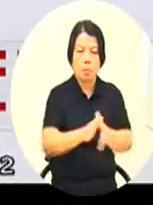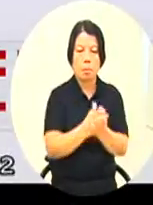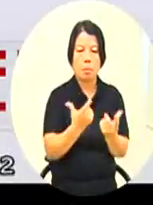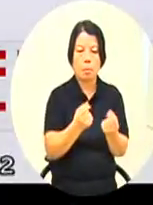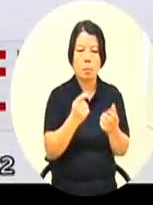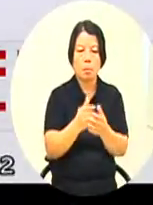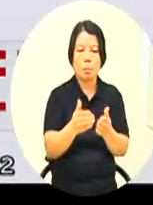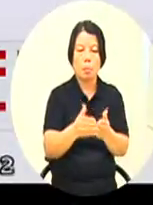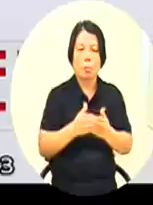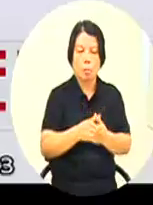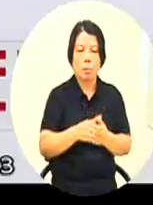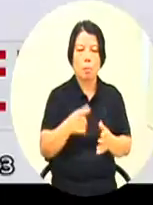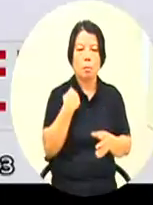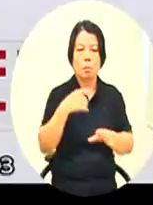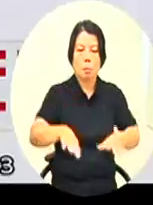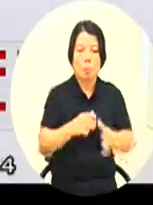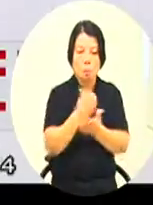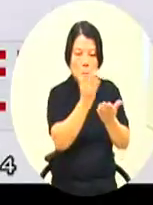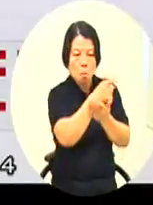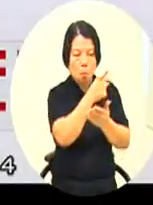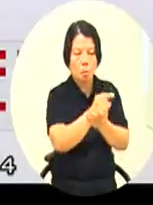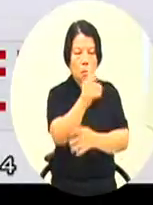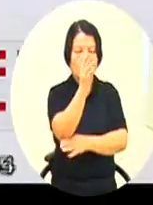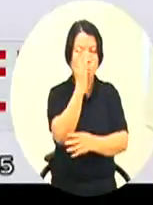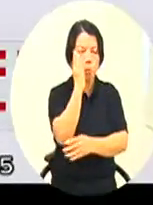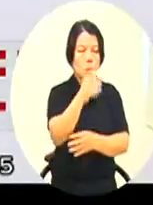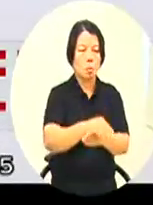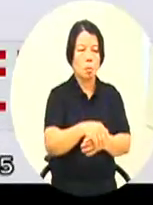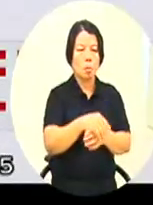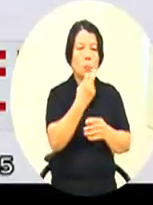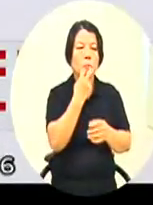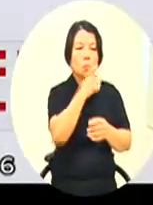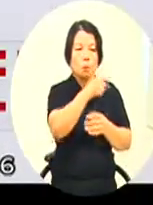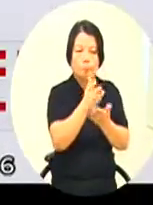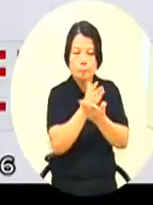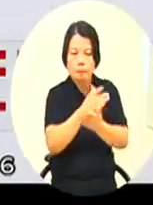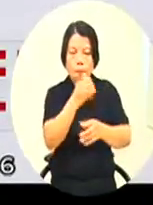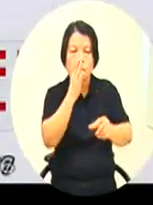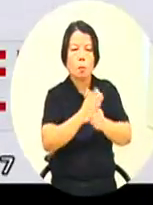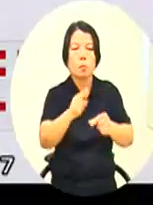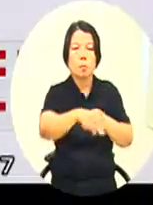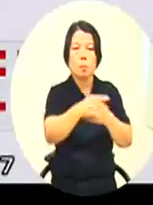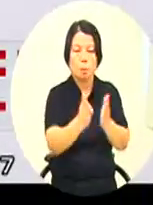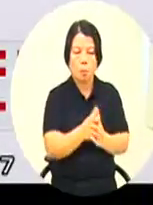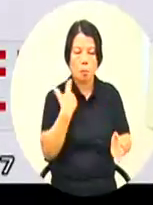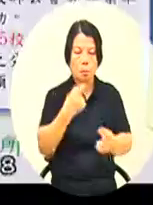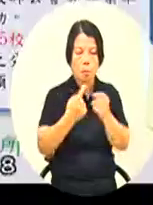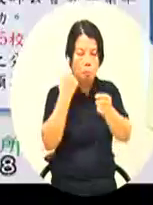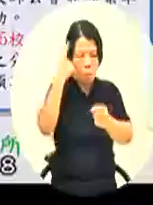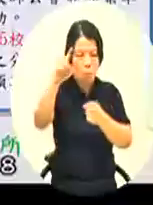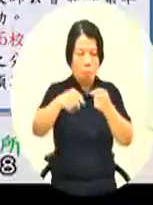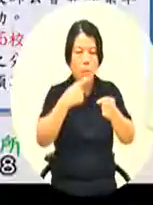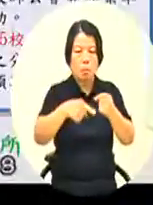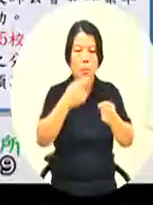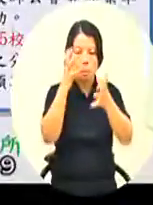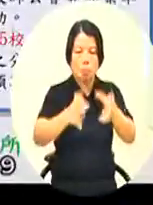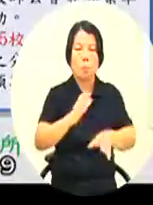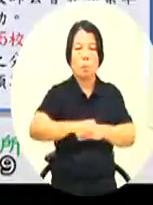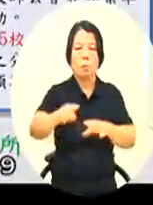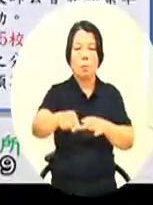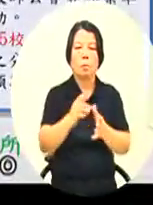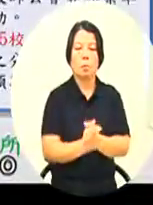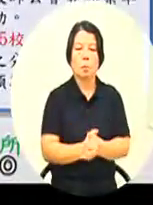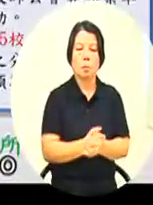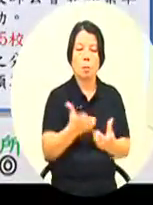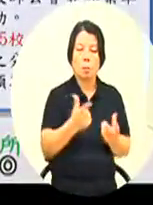跟报行全序部的过程之中，预期明年1月就可以正式成立了。我们重塑校园的空间，特别去